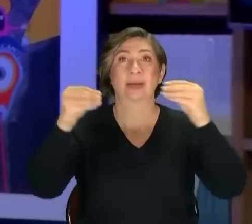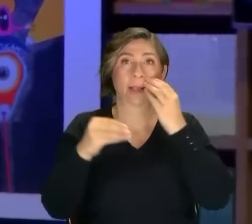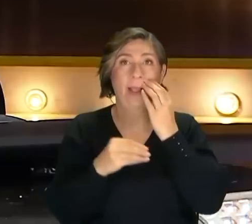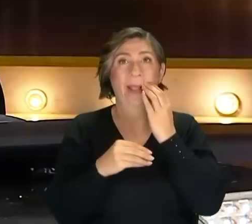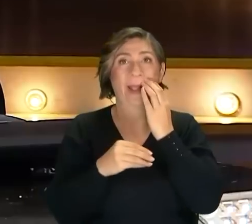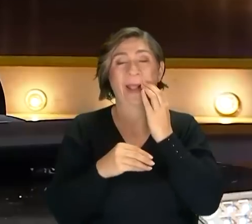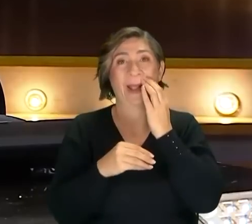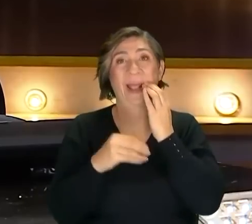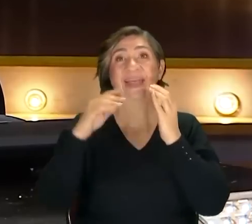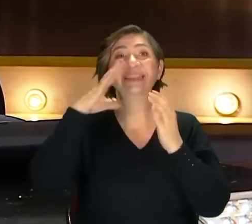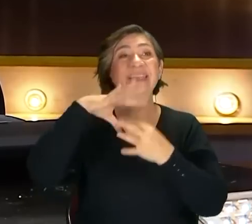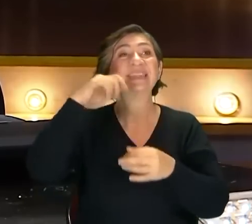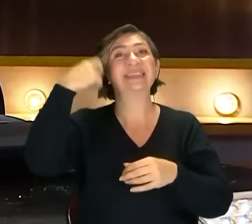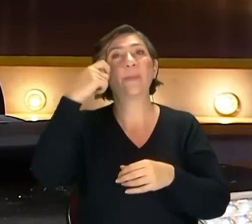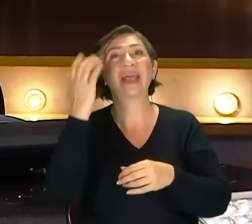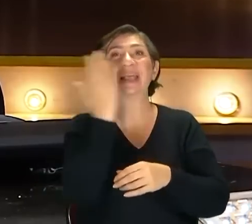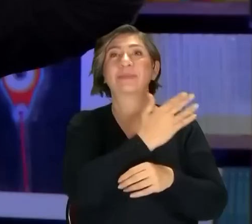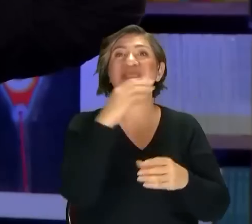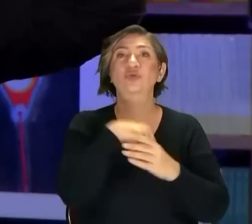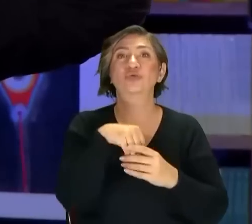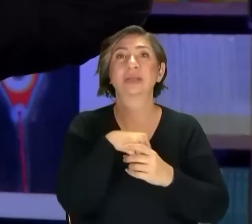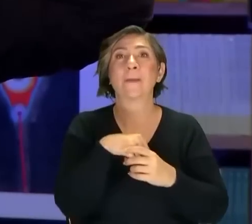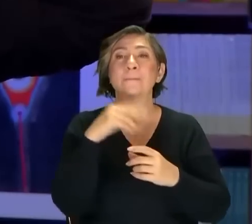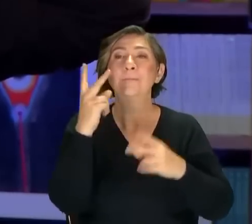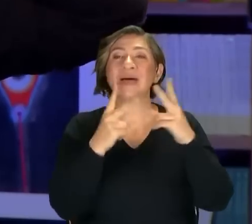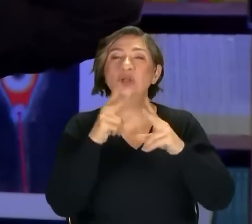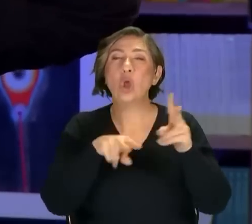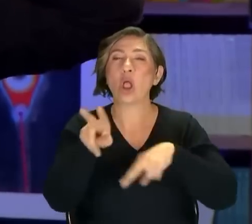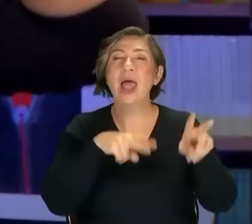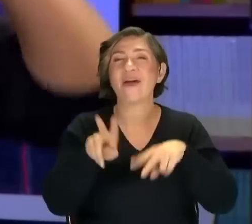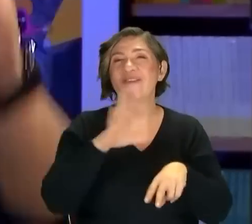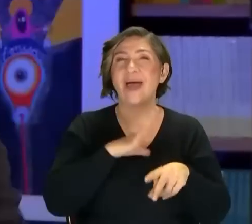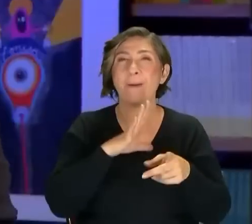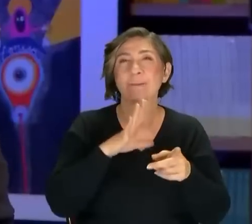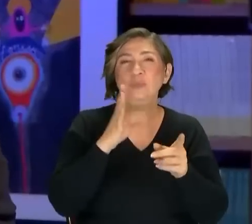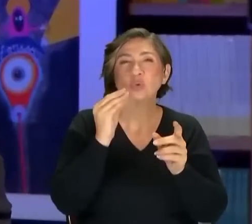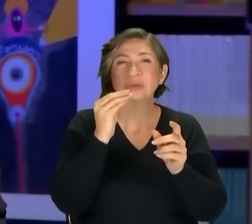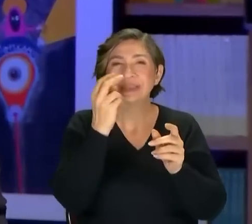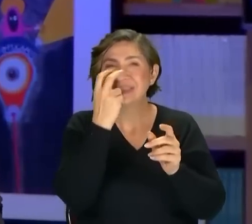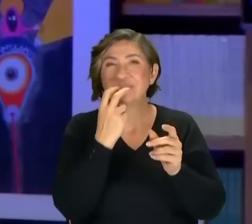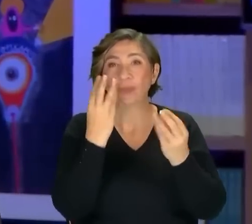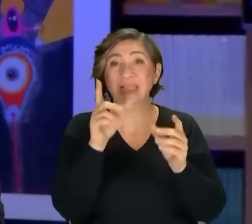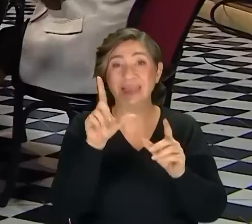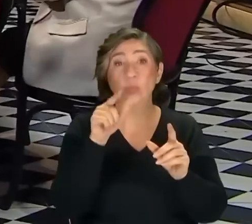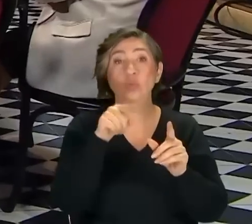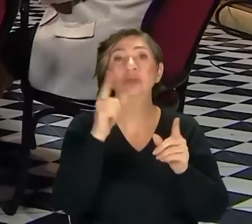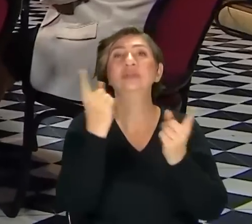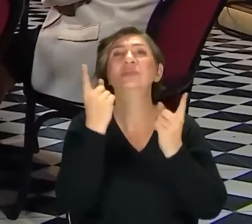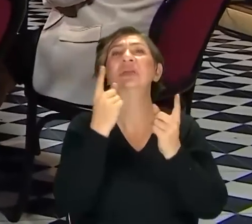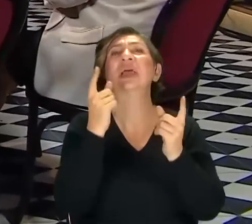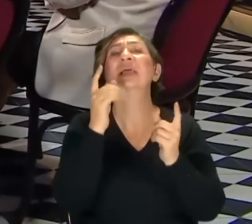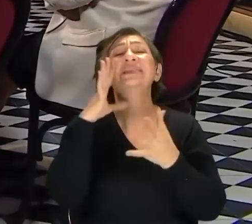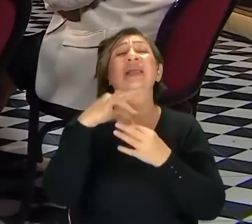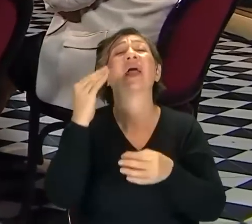artık. Hani insanları sinemaya götürmek için belli taktikler vardır ya. Hani çok klişe şeyler vardır. O klişelerin hiçbirini de